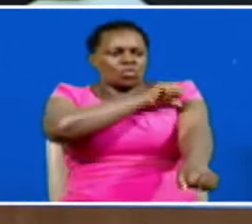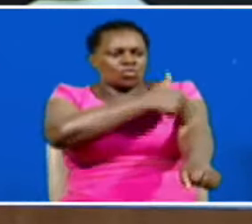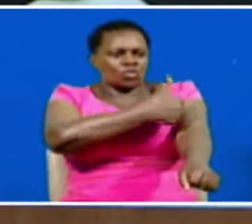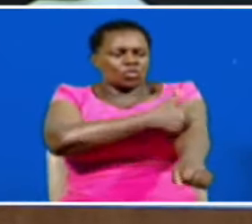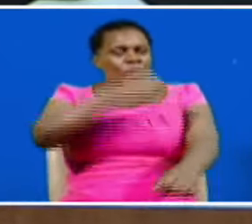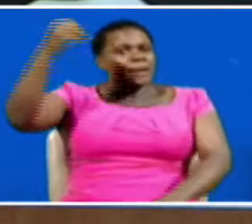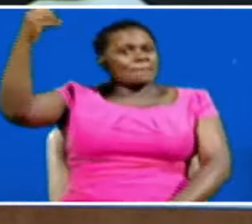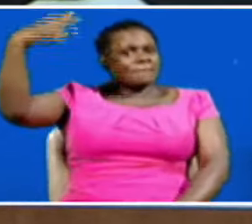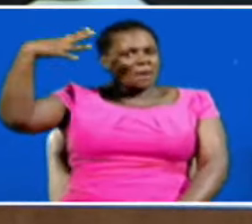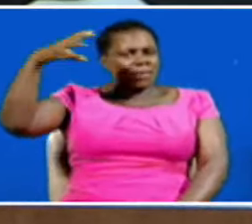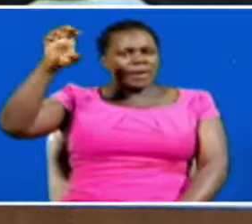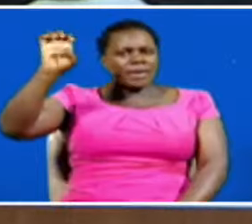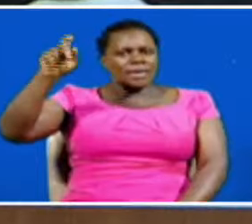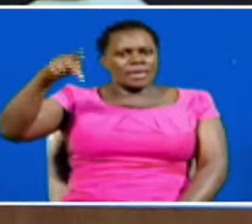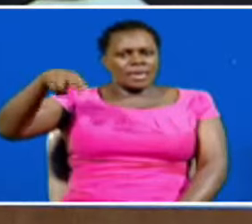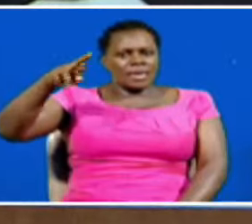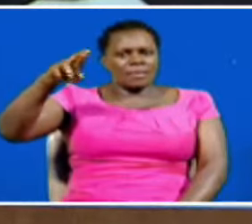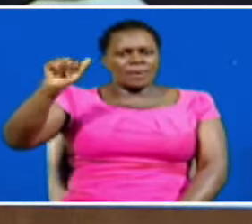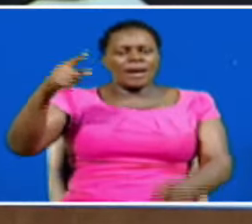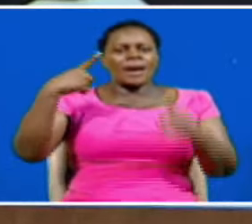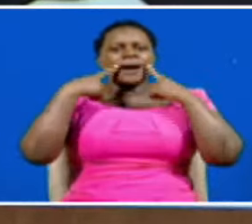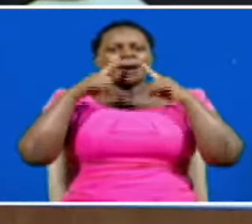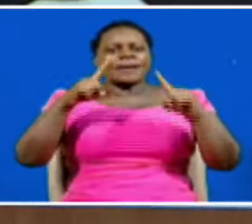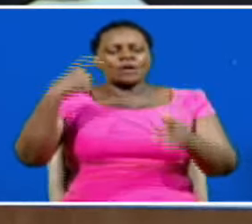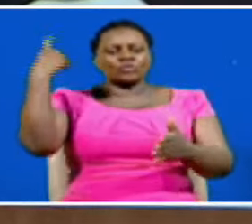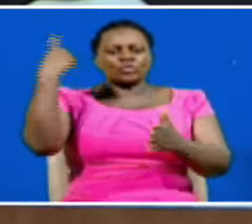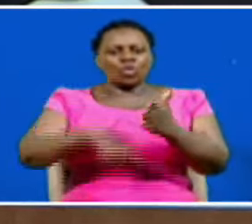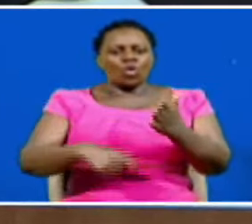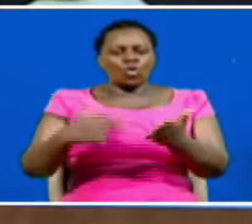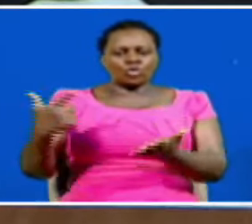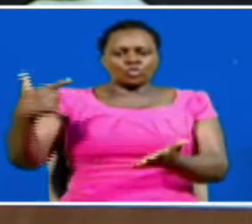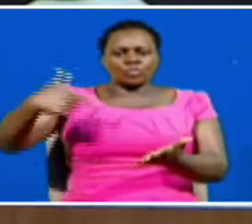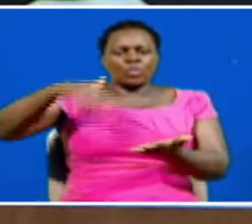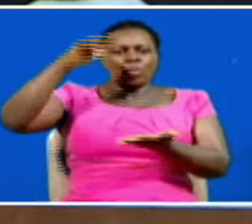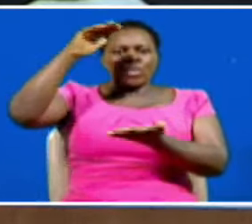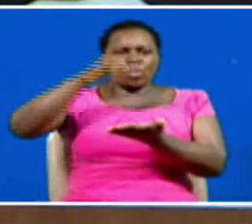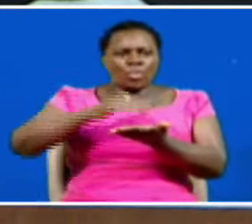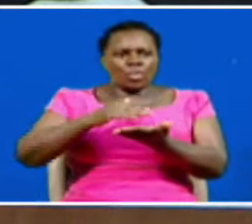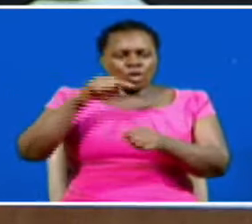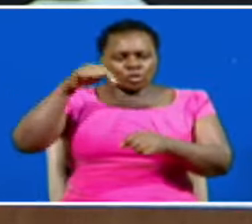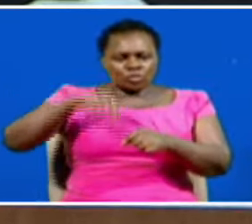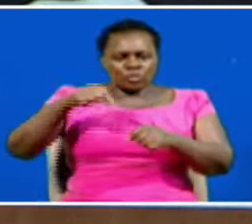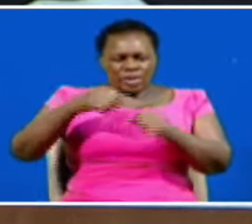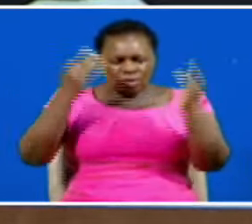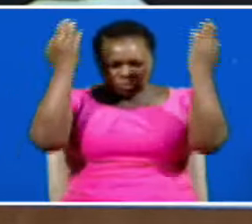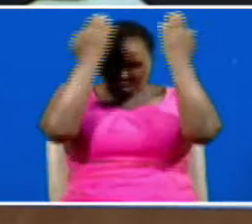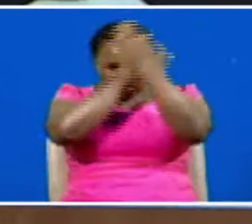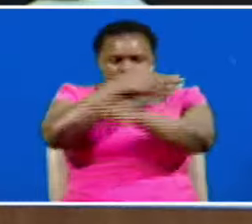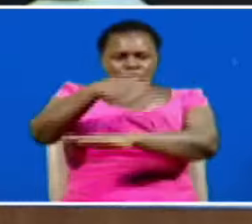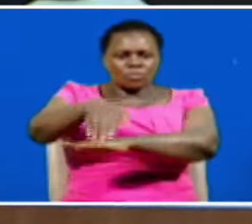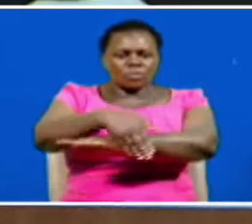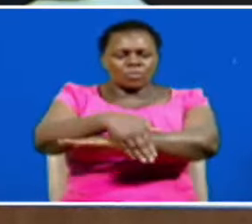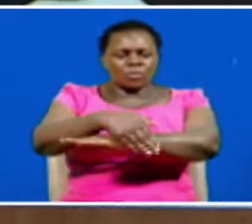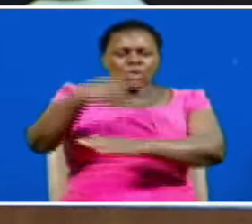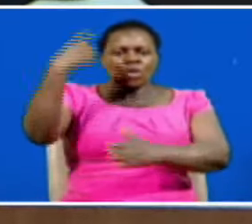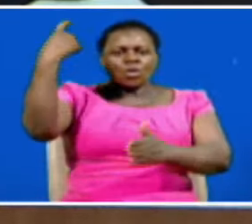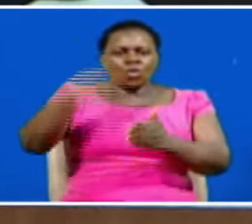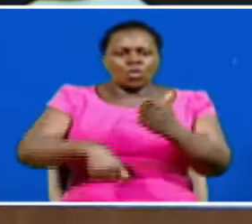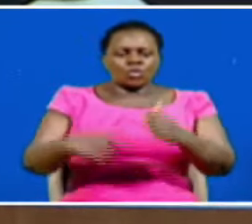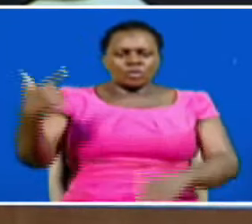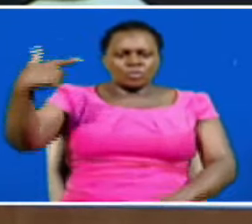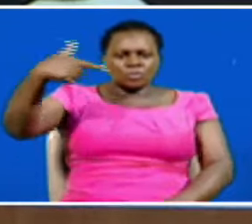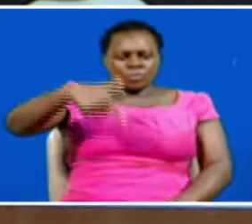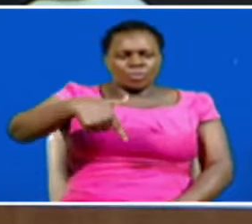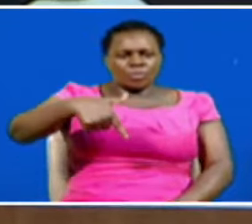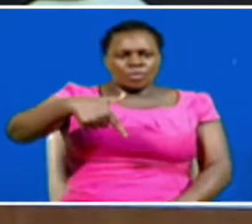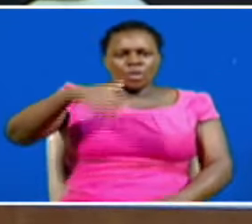na petroli EPRA imetangaza kushuka kwa bei ya mafuta nchini kuanzia saa 6 usiku. Bei za petroli, dizeli na mafuta ya